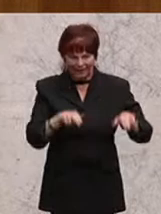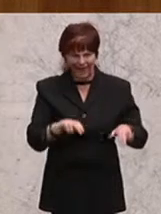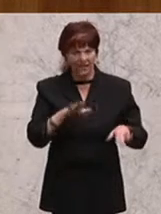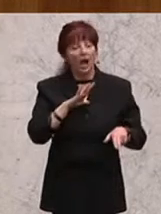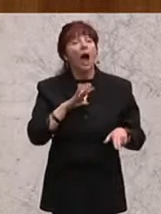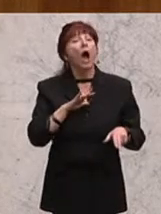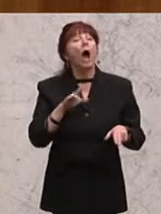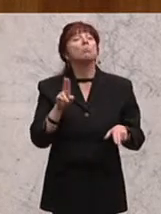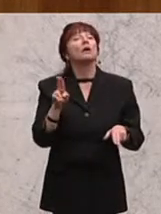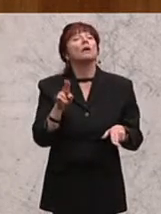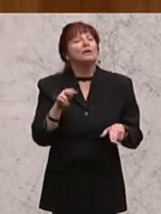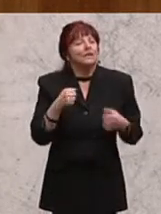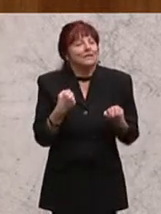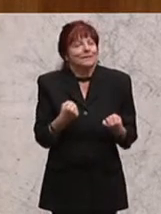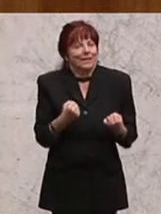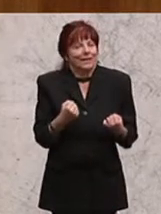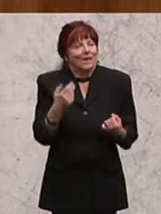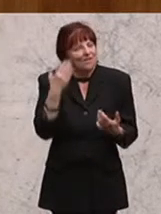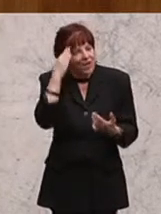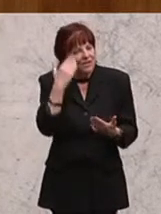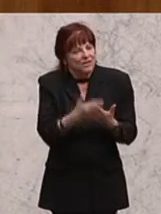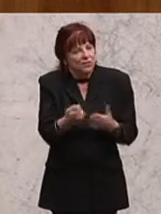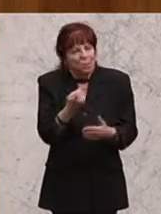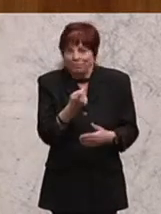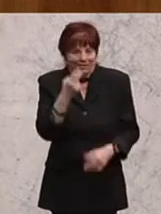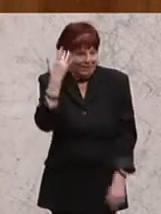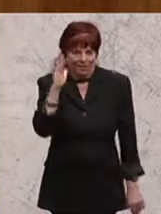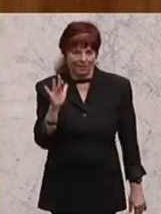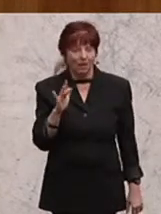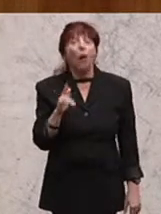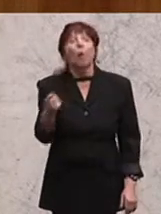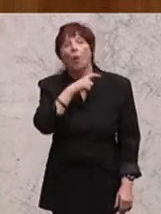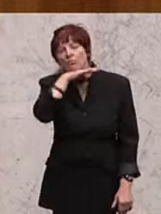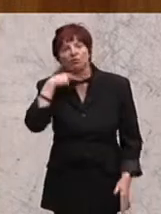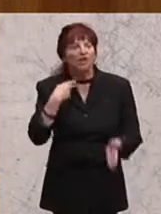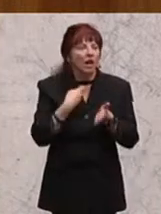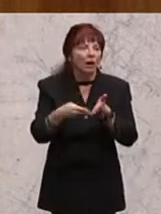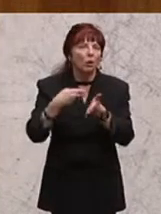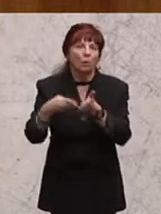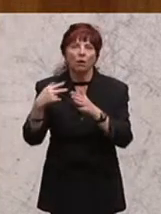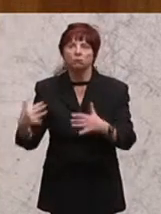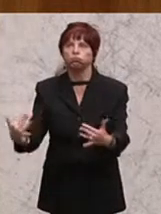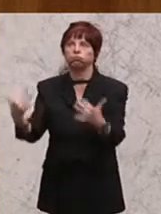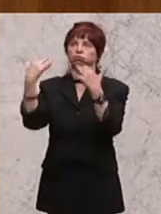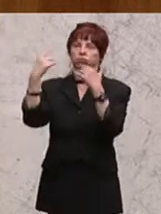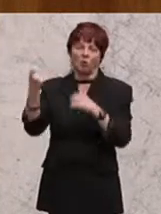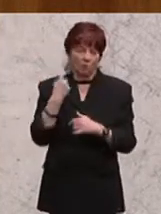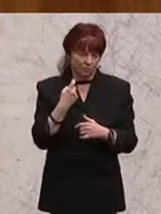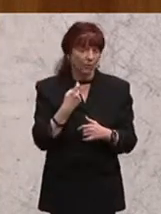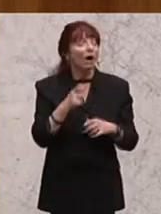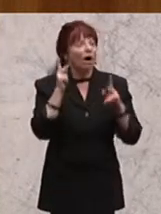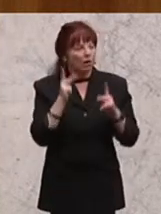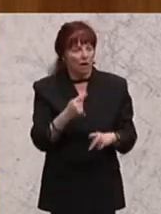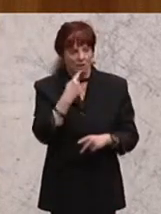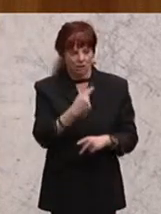unsicherem Terrain, das wissen wir alle. Es wird hier eine Flut von Klagen kommen. Das war zu erwarten. Ich glaube, da kann man mit Entschlossenheit als Republik drauf schauen und